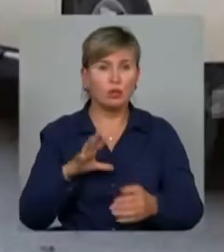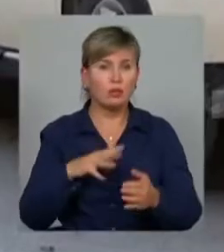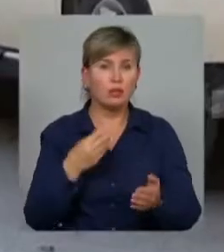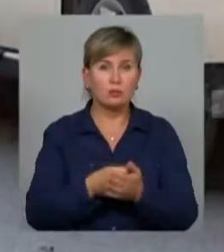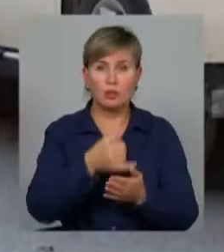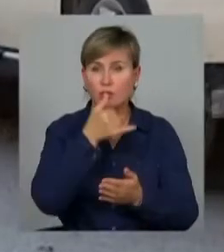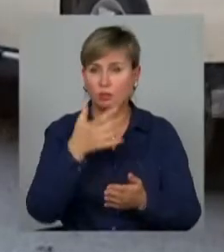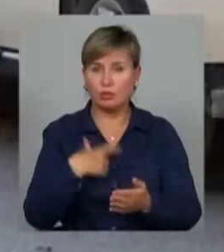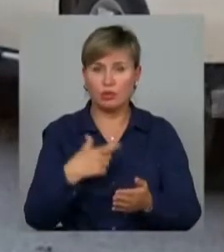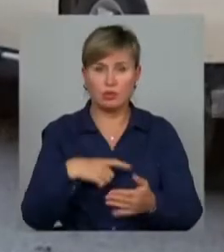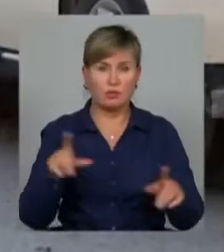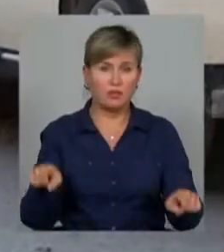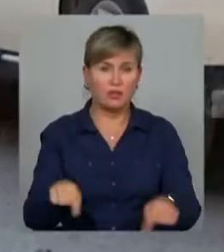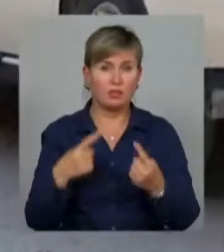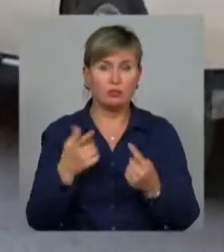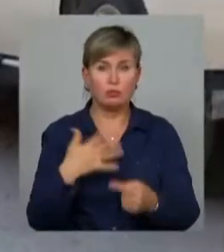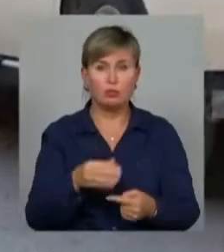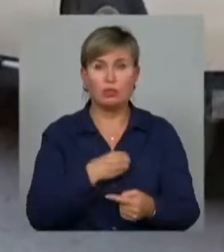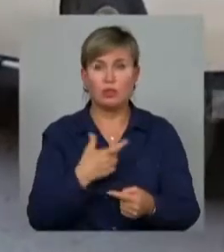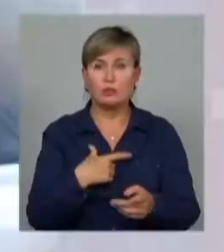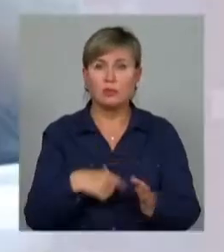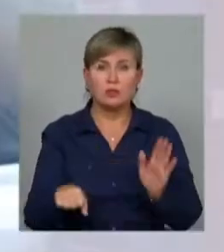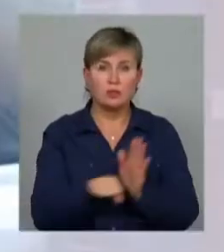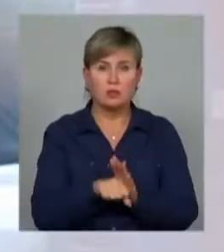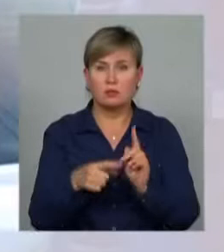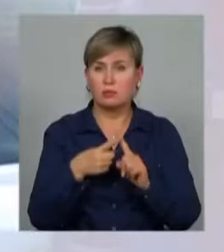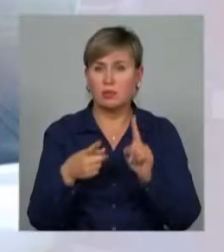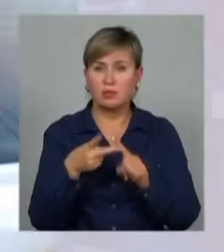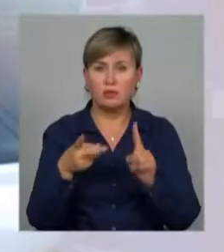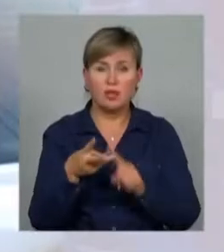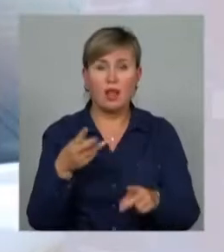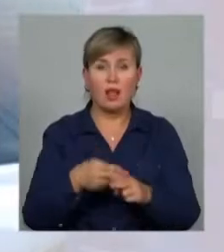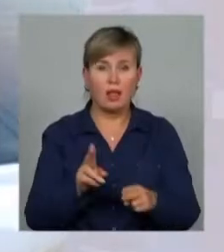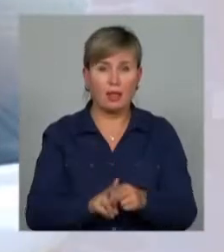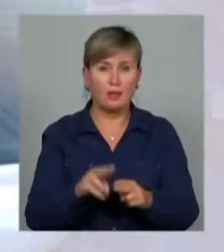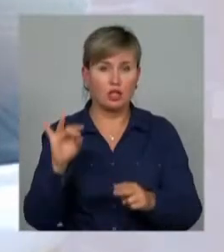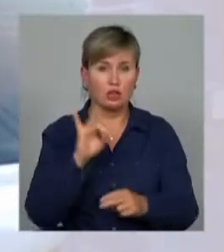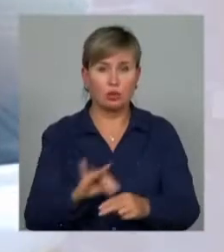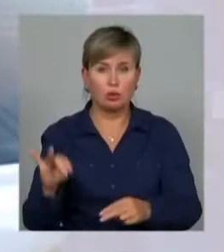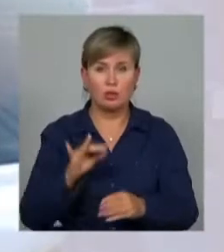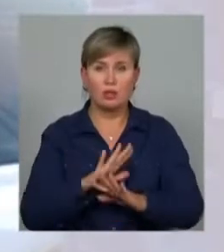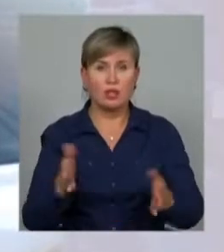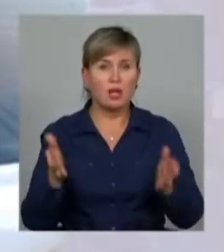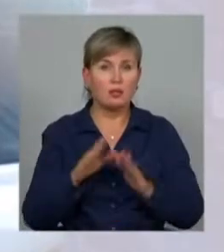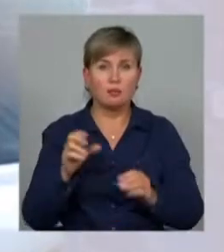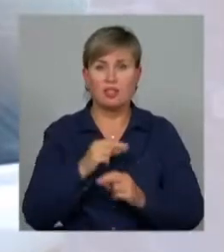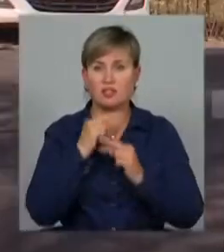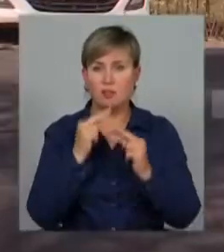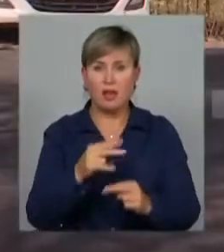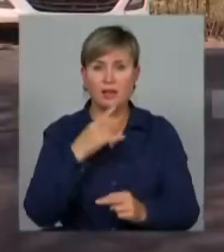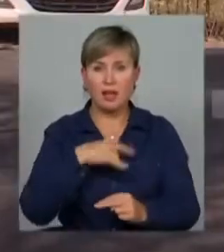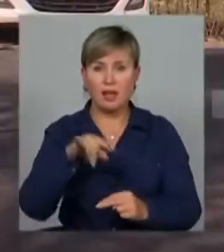может прийти в себя. Она уже несколько раз пыталась покончить жизнь самоубийством. Эта нашумевшая история не осталась без внимания